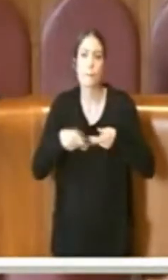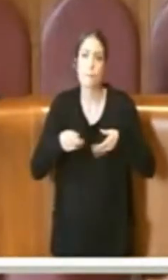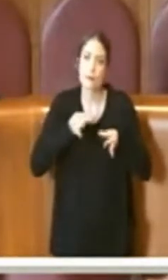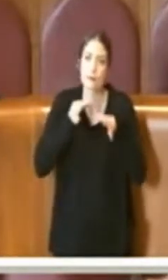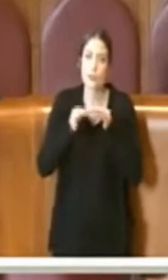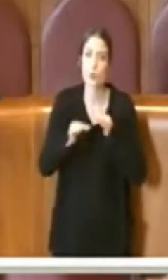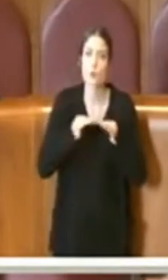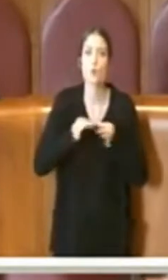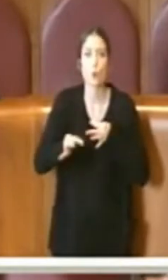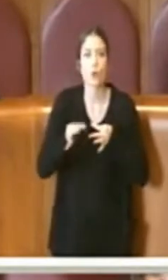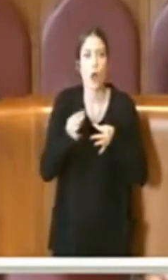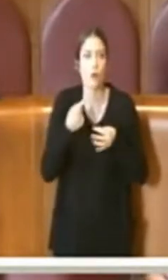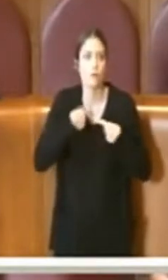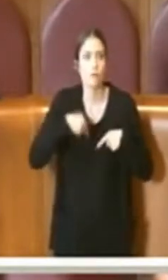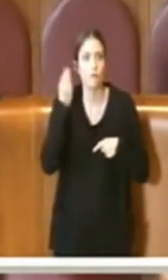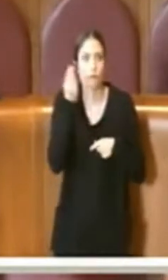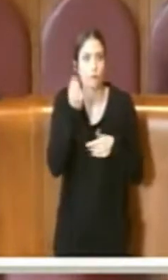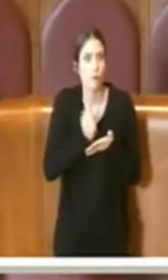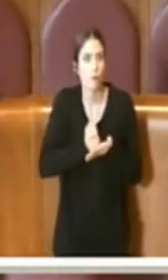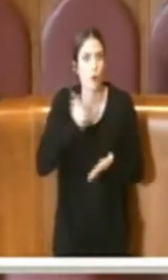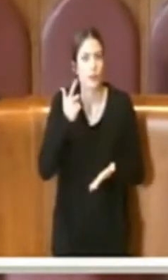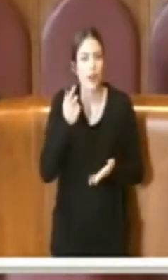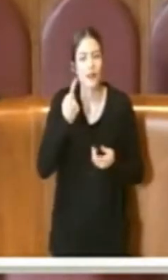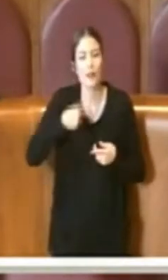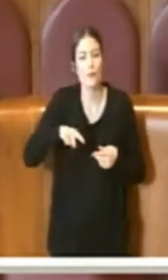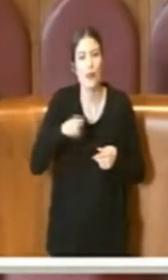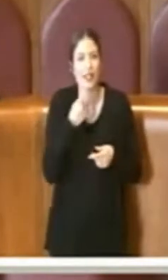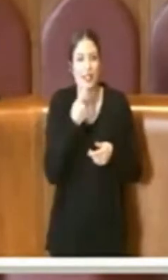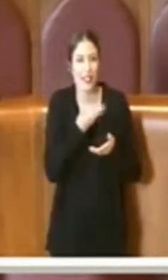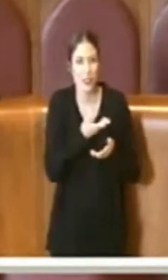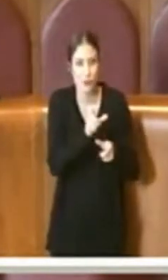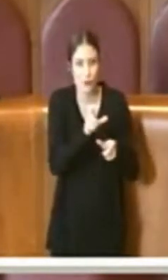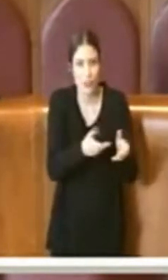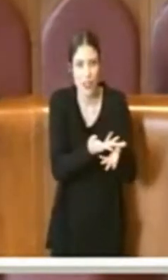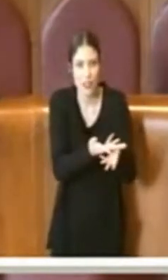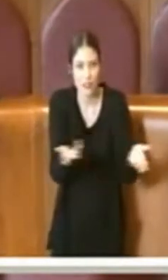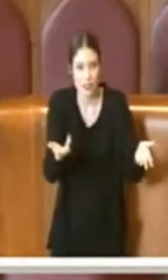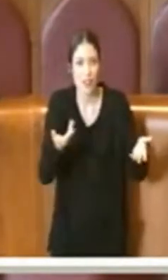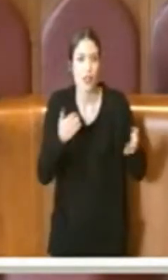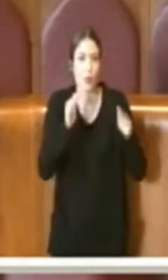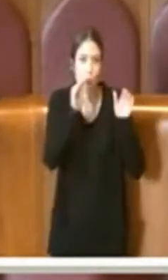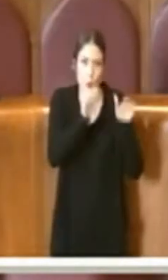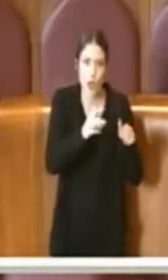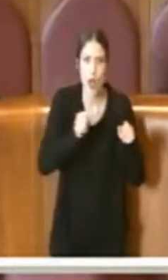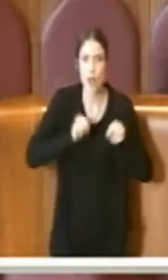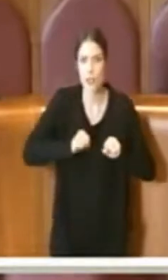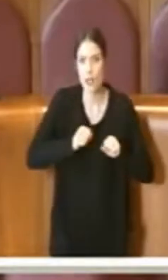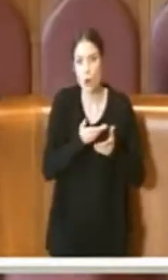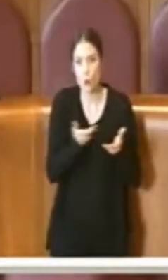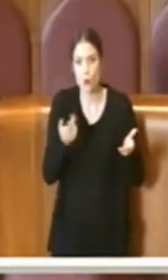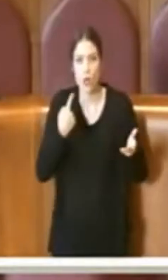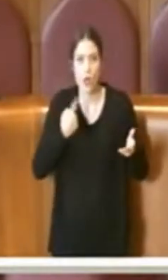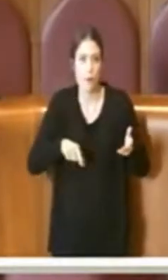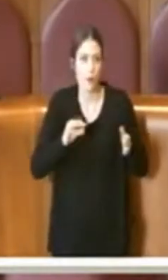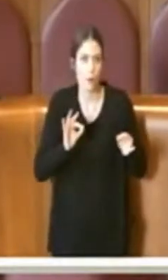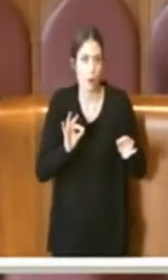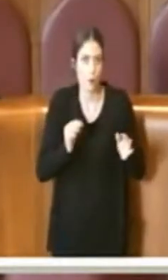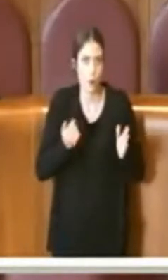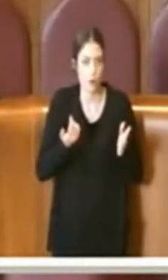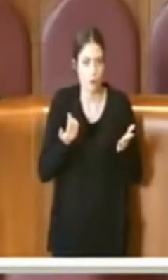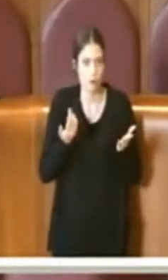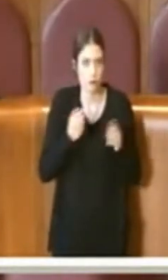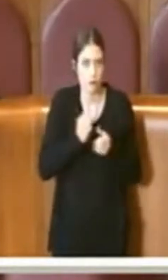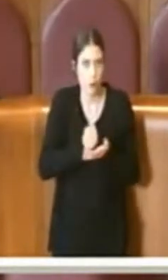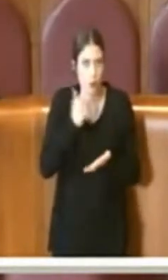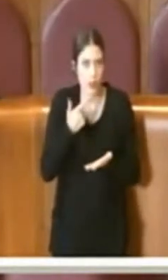riteniamo fondamentale, no, per tutti i cittadini. Quindi la tutela della salute dei cittadini è un principio costituzionale primo che non si